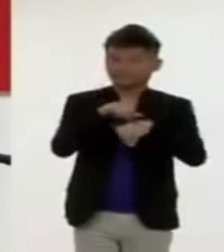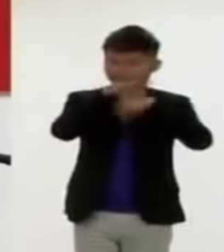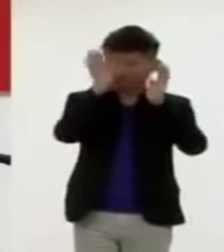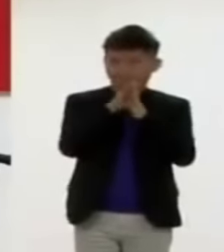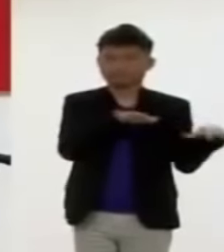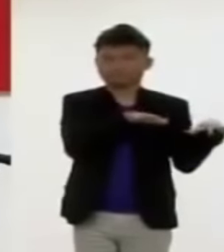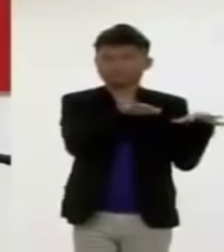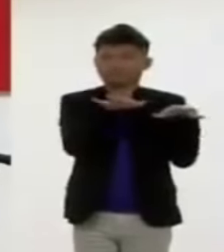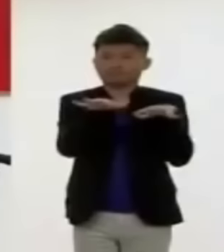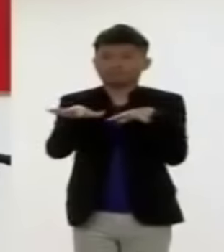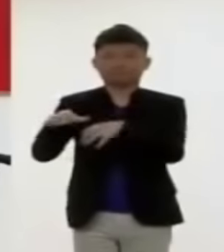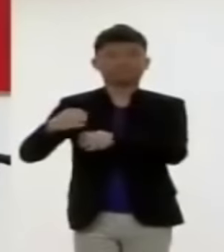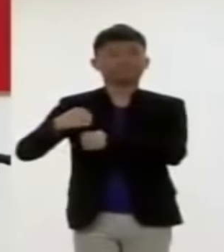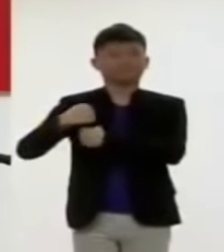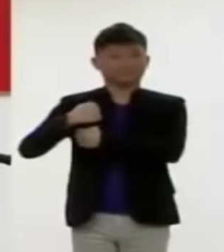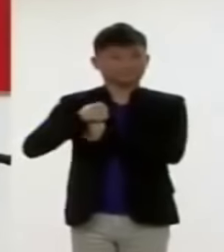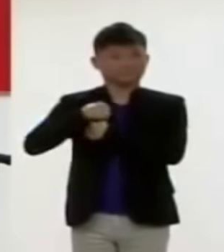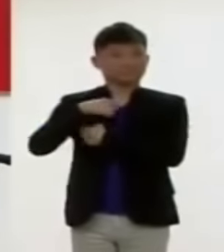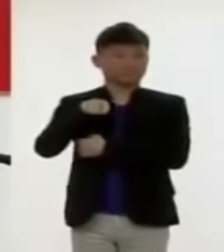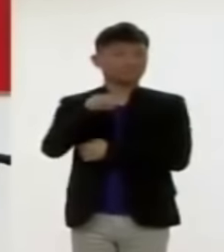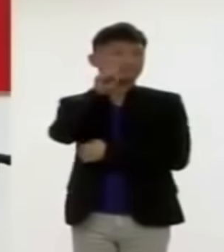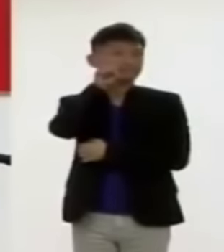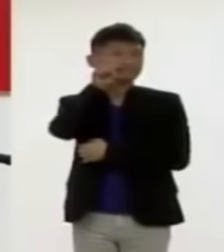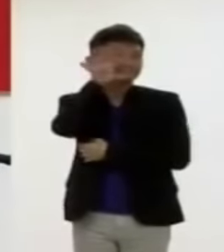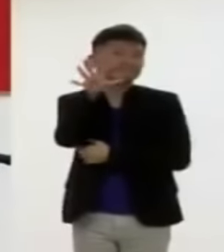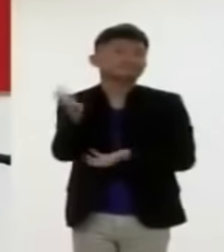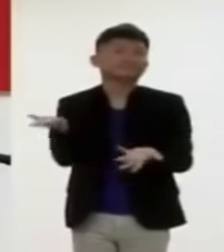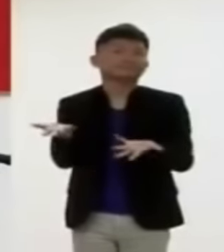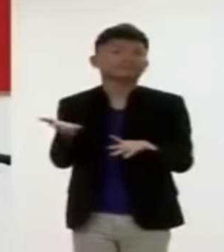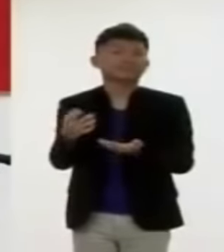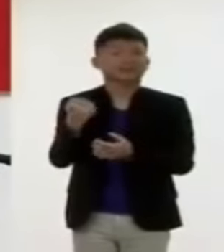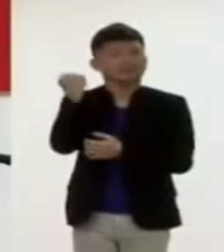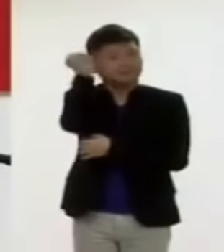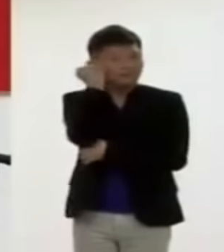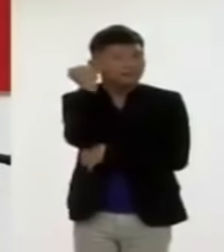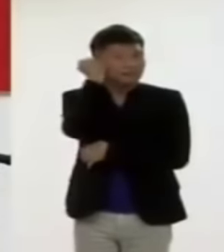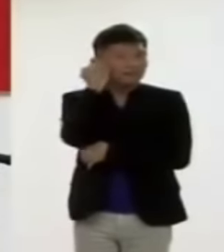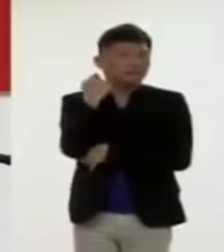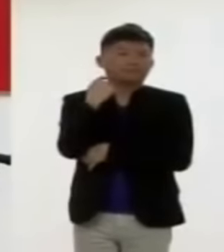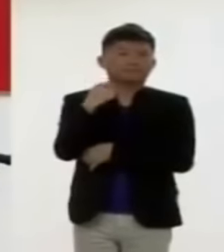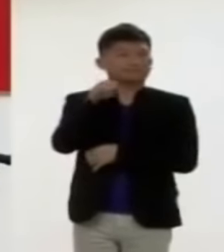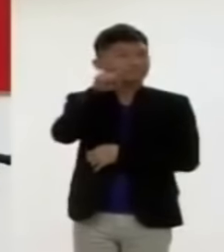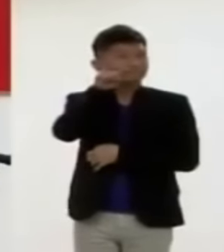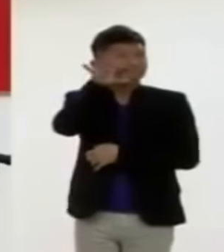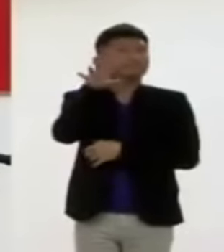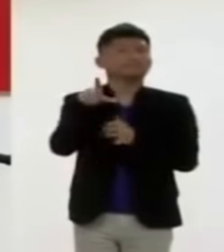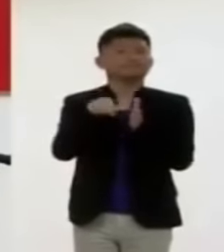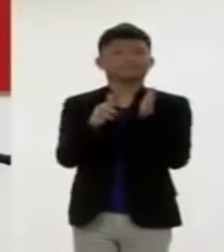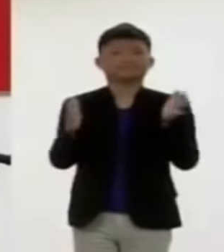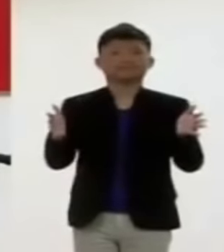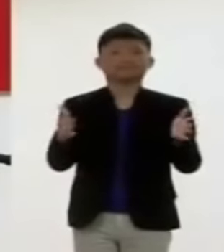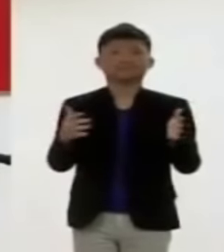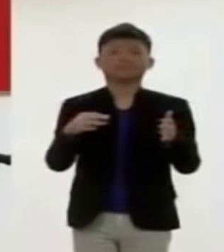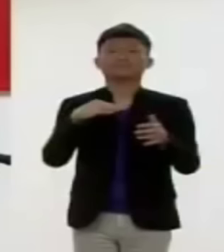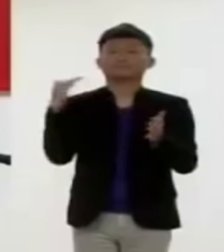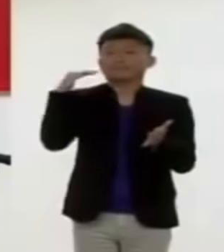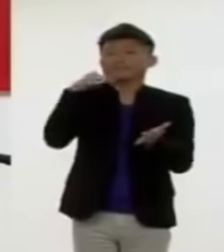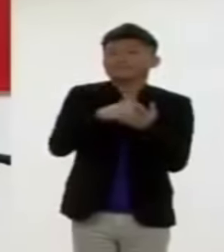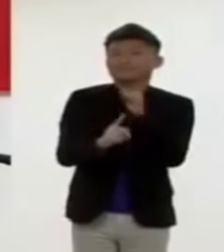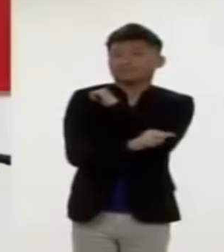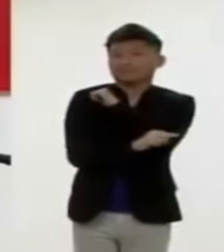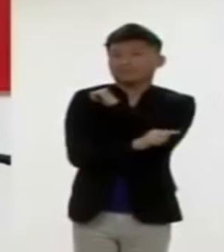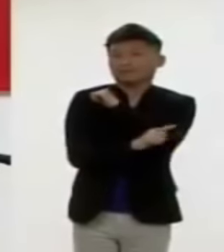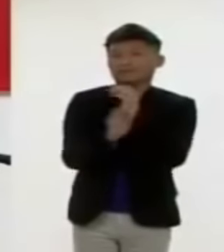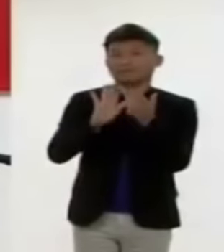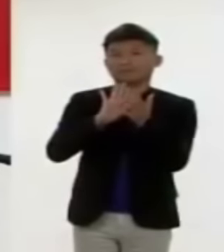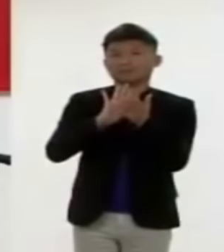这个是光荣的使命。当他在这么辛苦、这么光荣的情况下去当兵的时候，为什么当他到最后他变